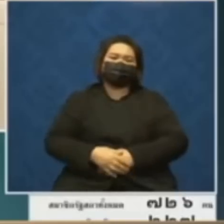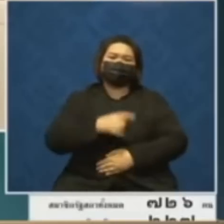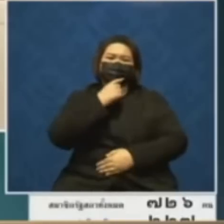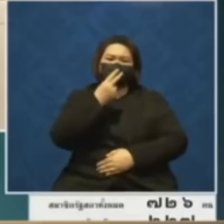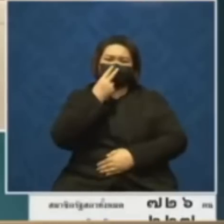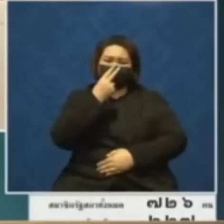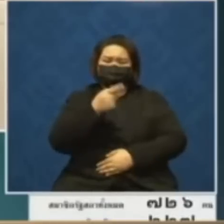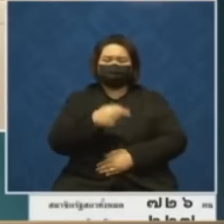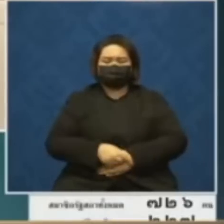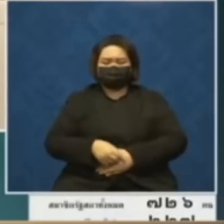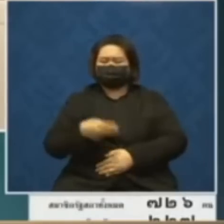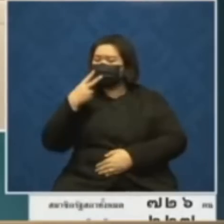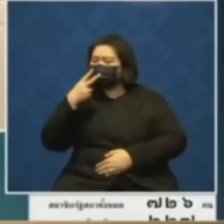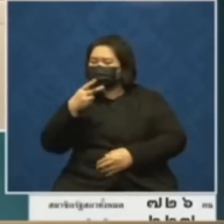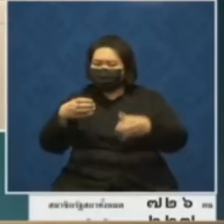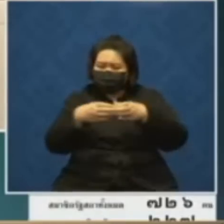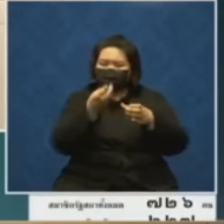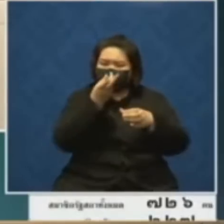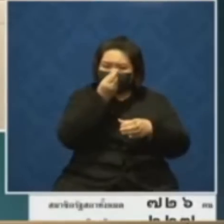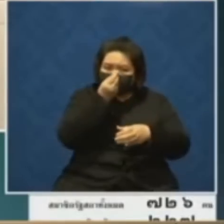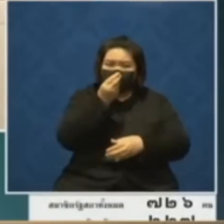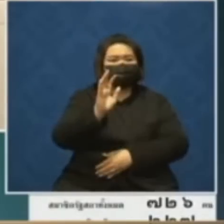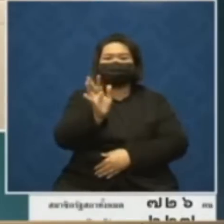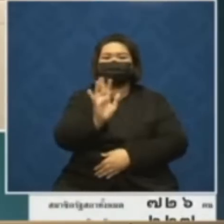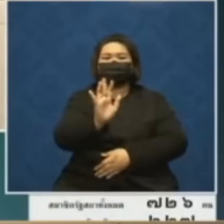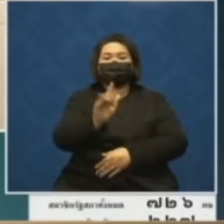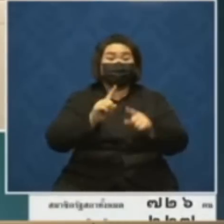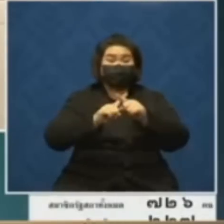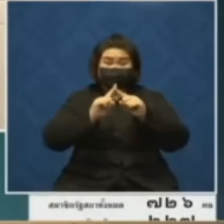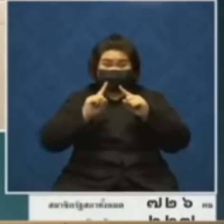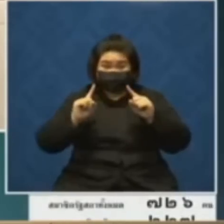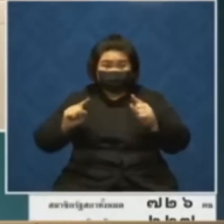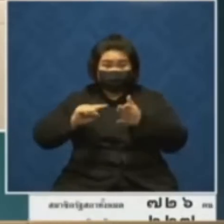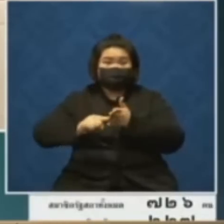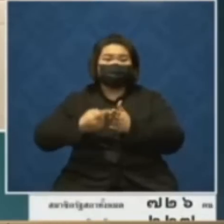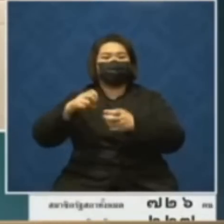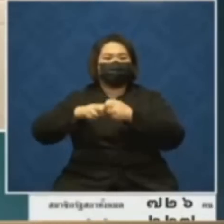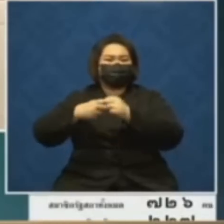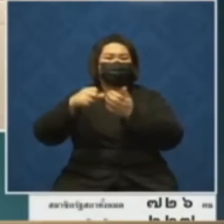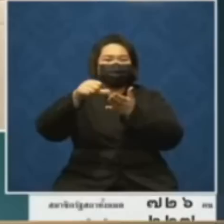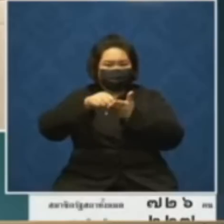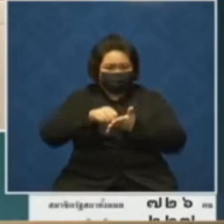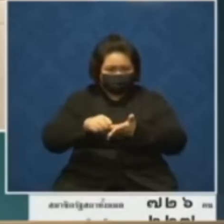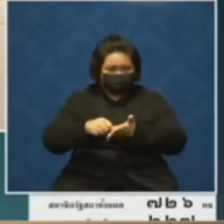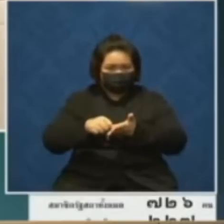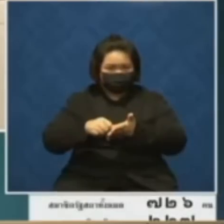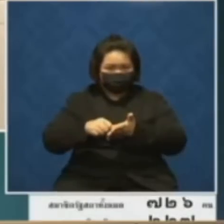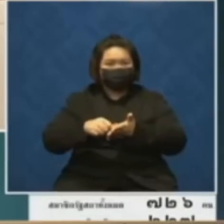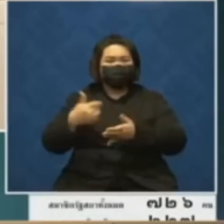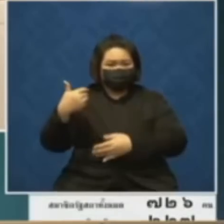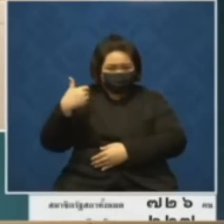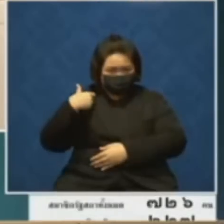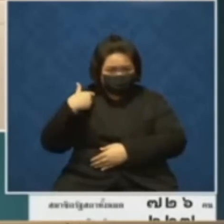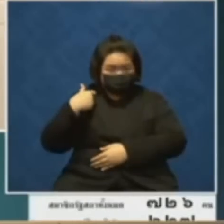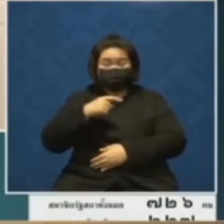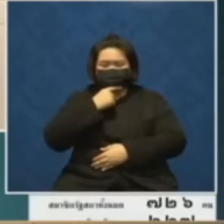วาไม่ใช่ใหตำรวเป็หนูลองยา แต่เริ่มแก้ไขและปรับปรุงจากง